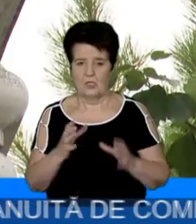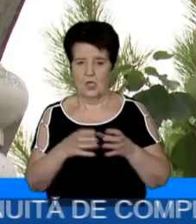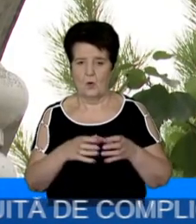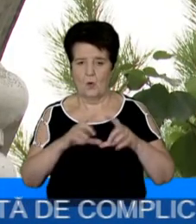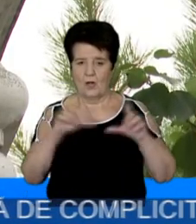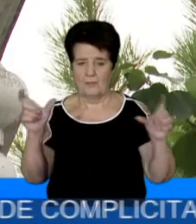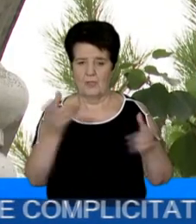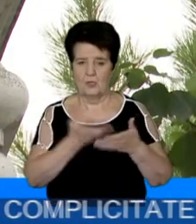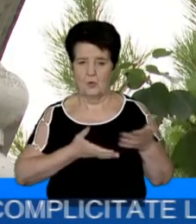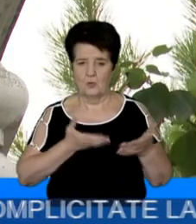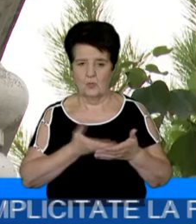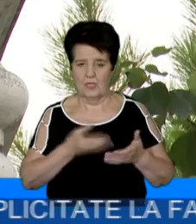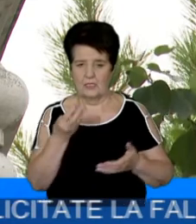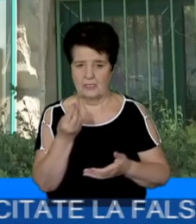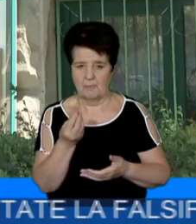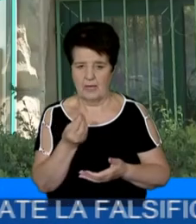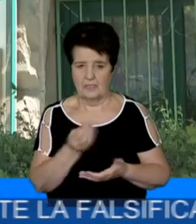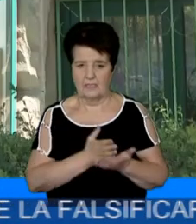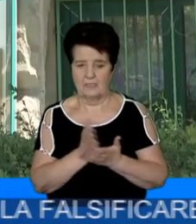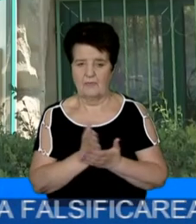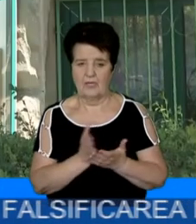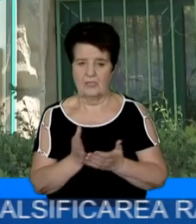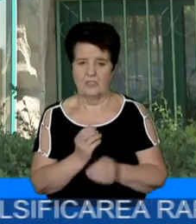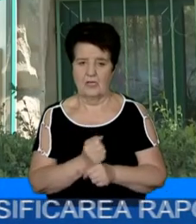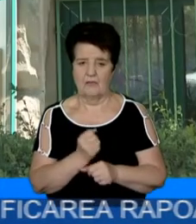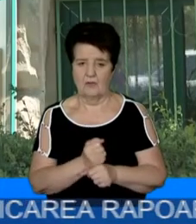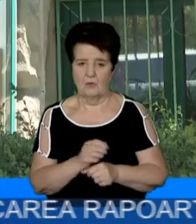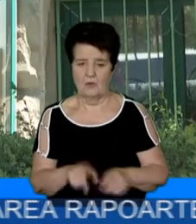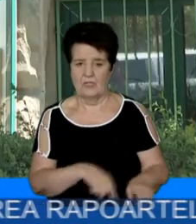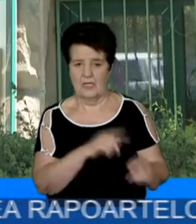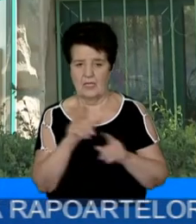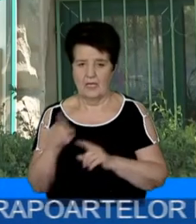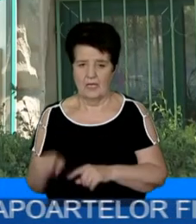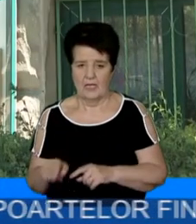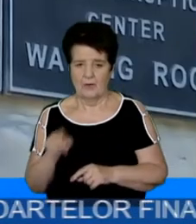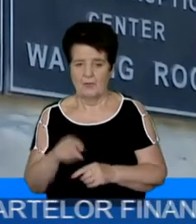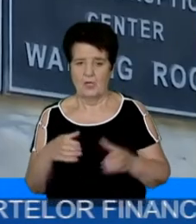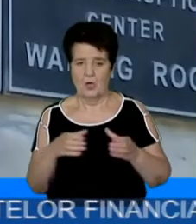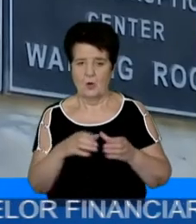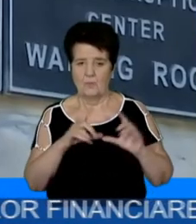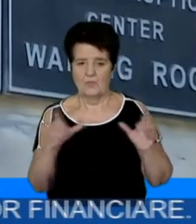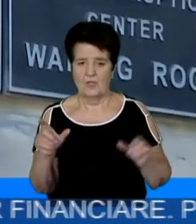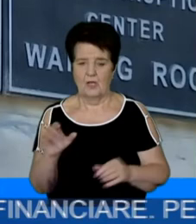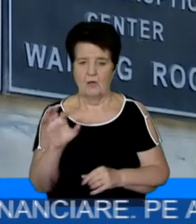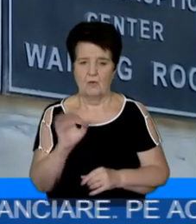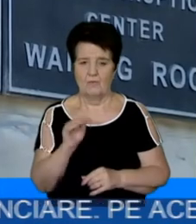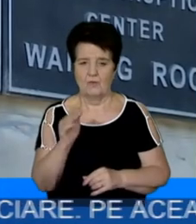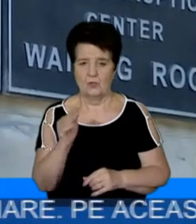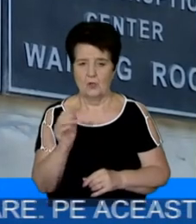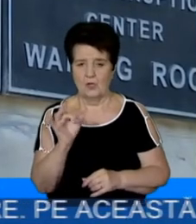de consultanță, banii din serviciile prestate erau trecuți prin companii offshore și